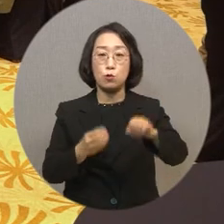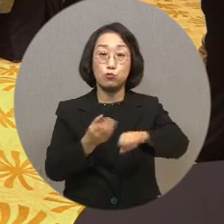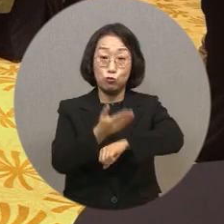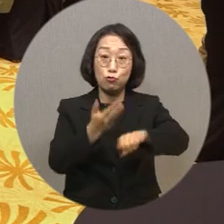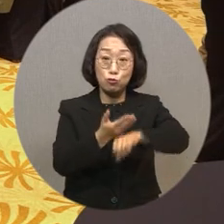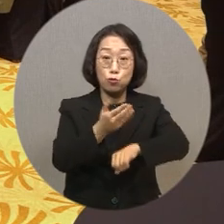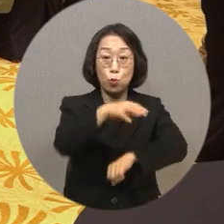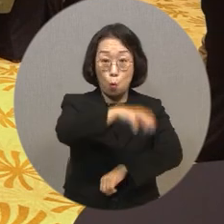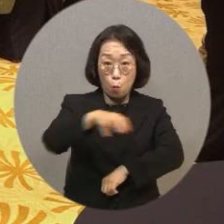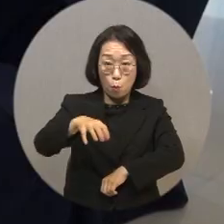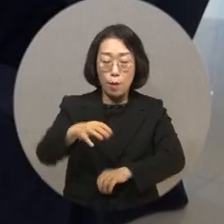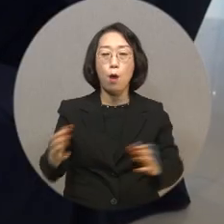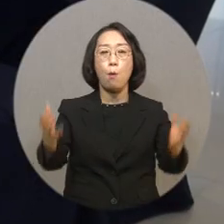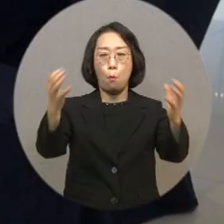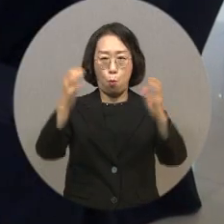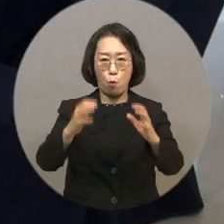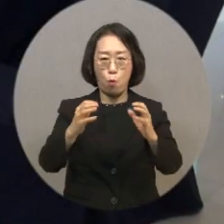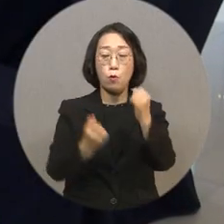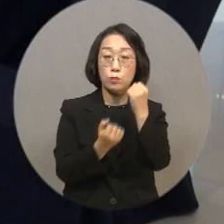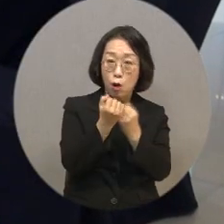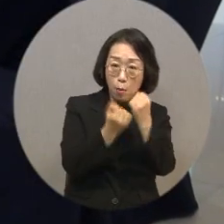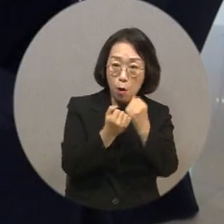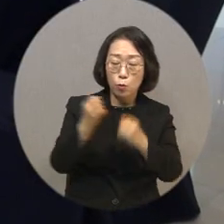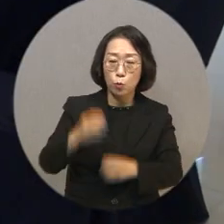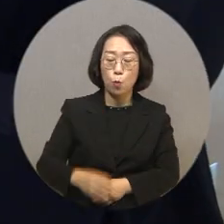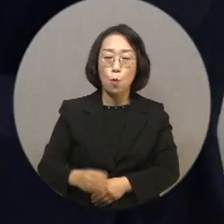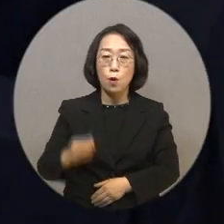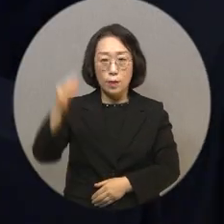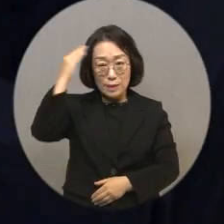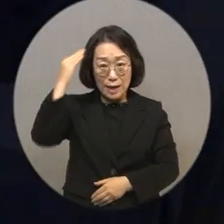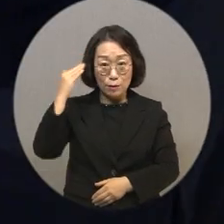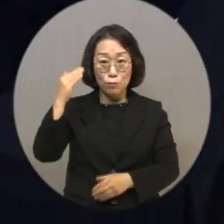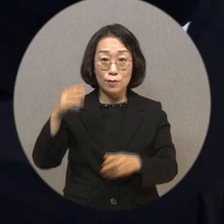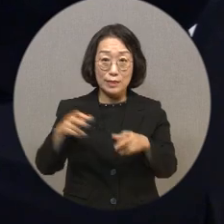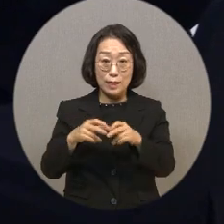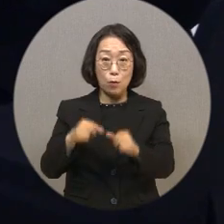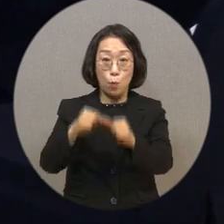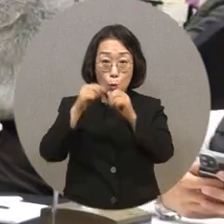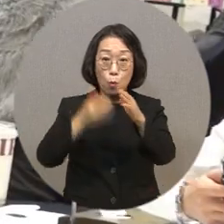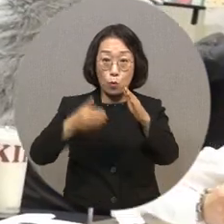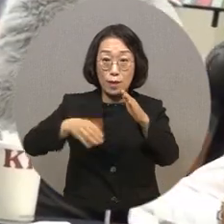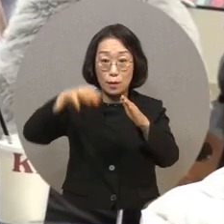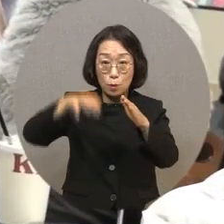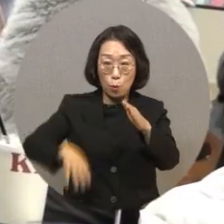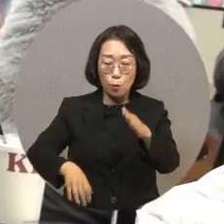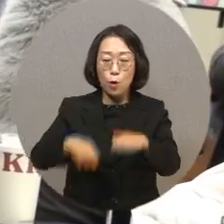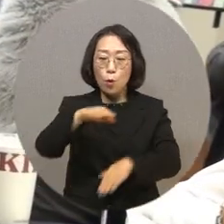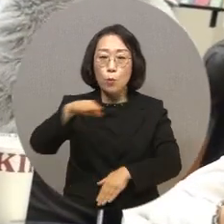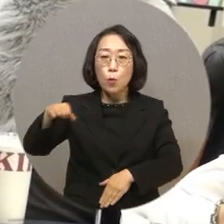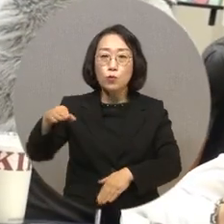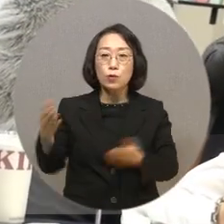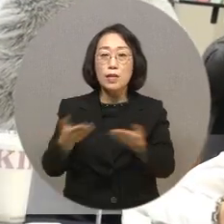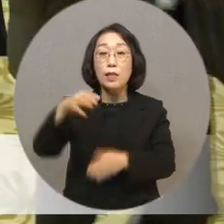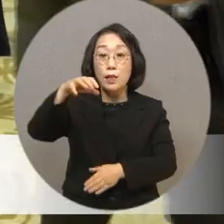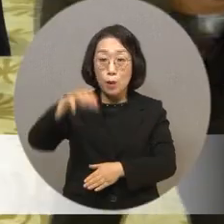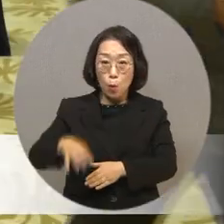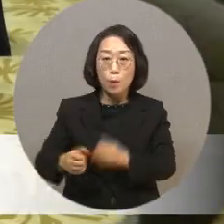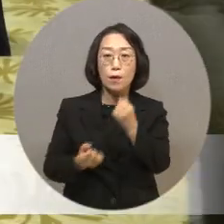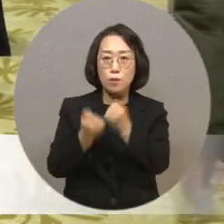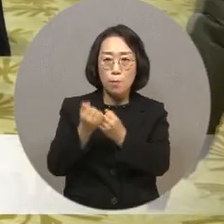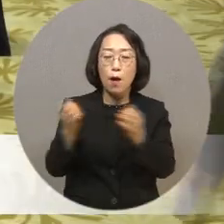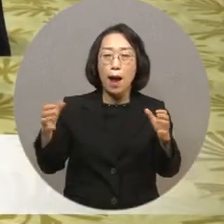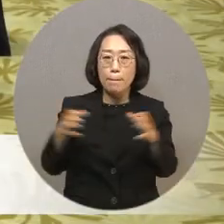수출사업체가 한자리에 모였습니다. 설명회와 함께 한국장애인고용공단의 장애인 표준사업장 설명회도 함께 진행했습니다.